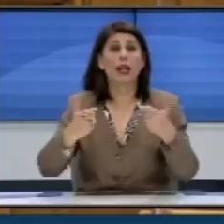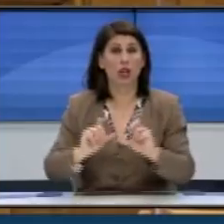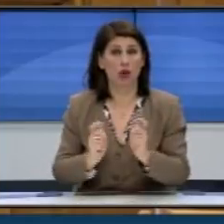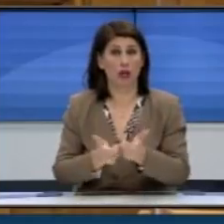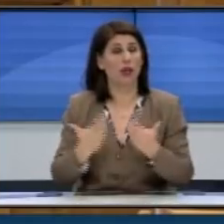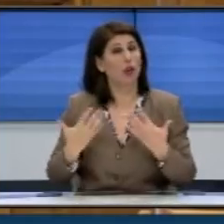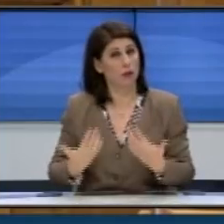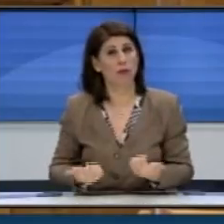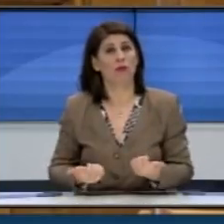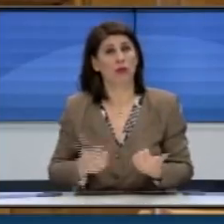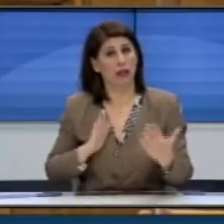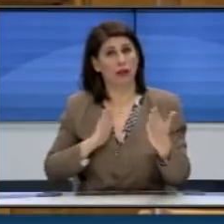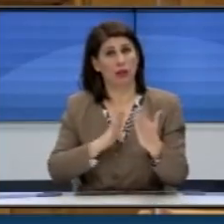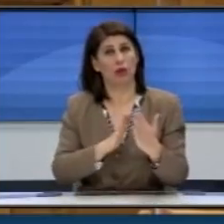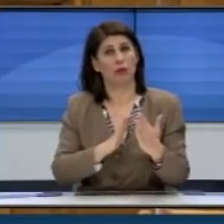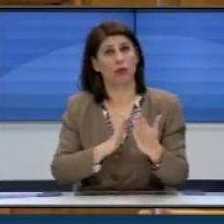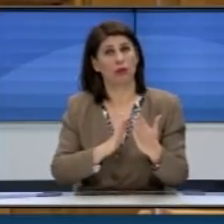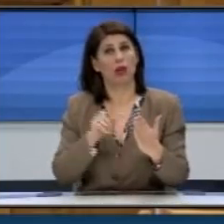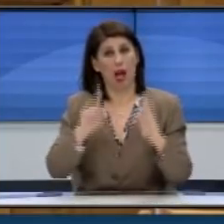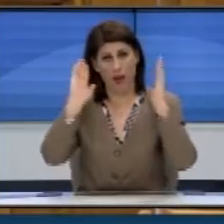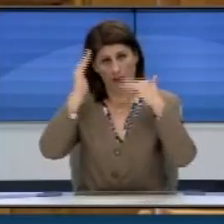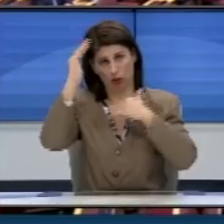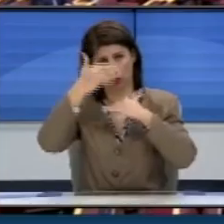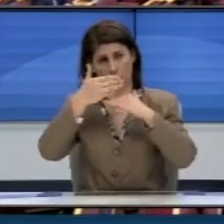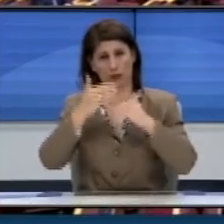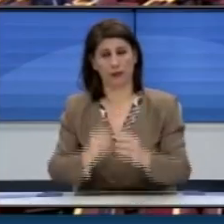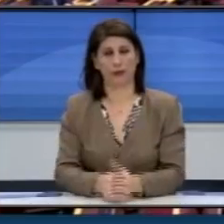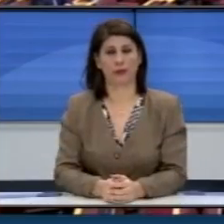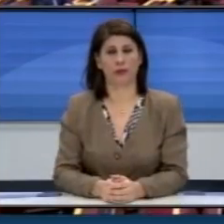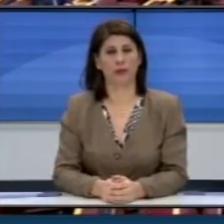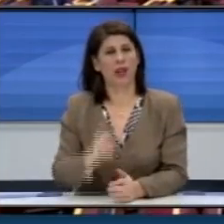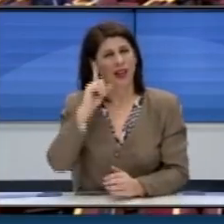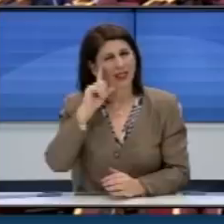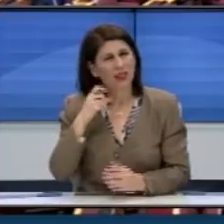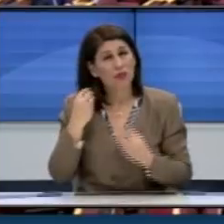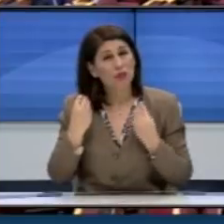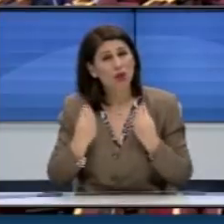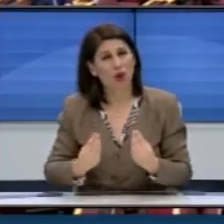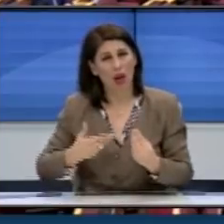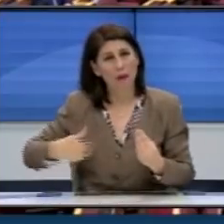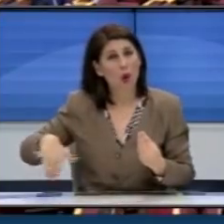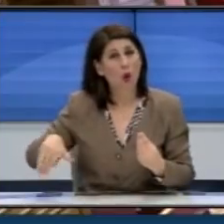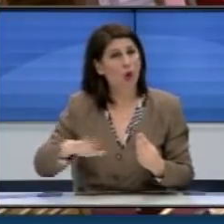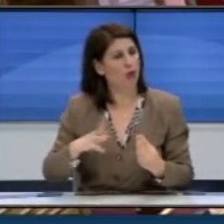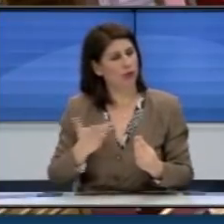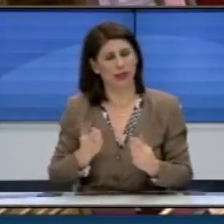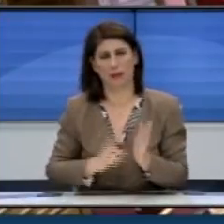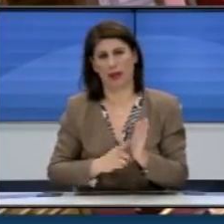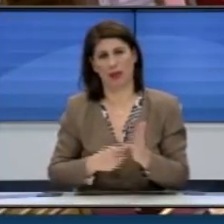οικογενειών που βρίσκονται αντιμέτωποι με το φάσμα του αυτισμού. Ξέρουν καλύτερα από όλους μας τι πρέπει να